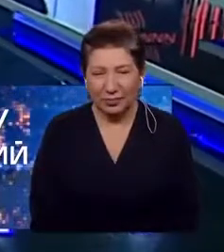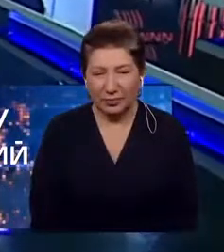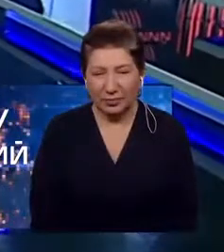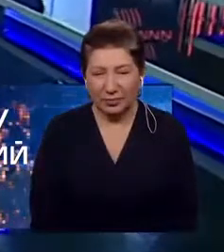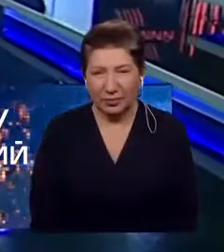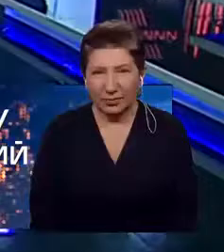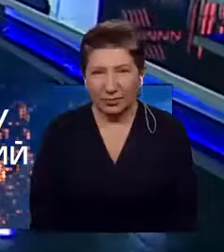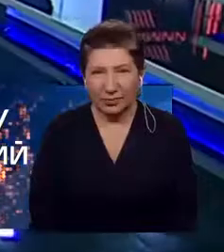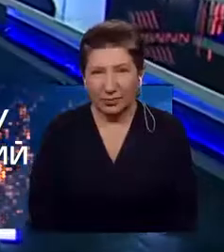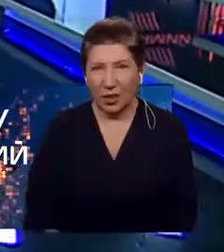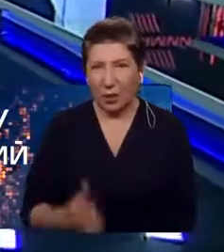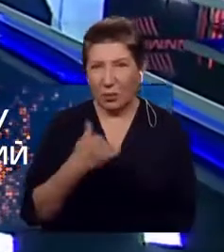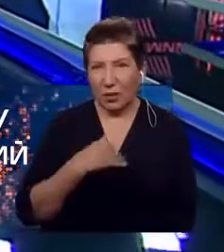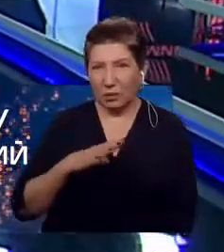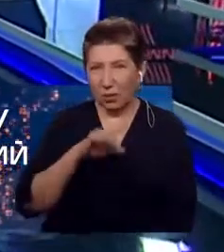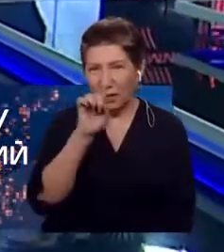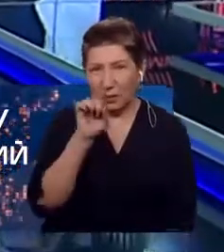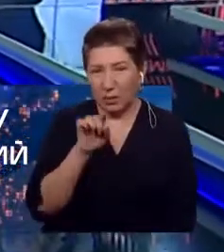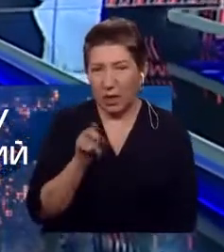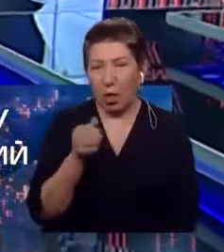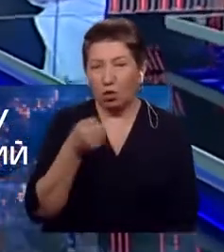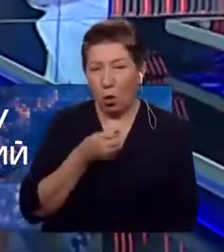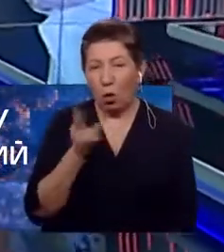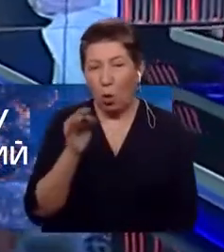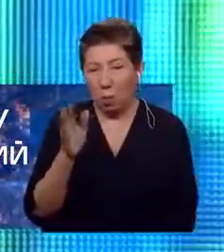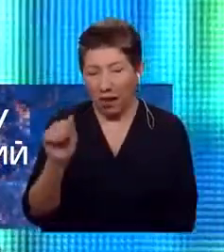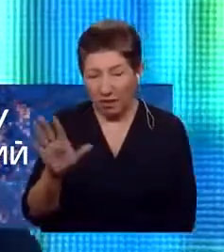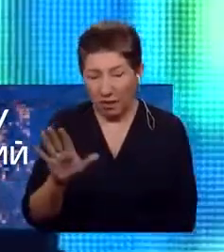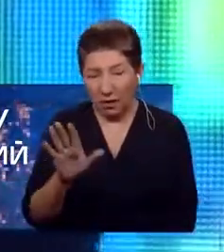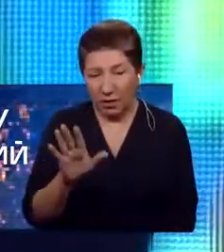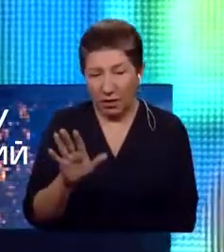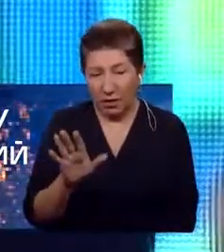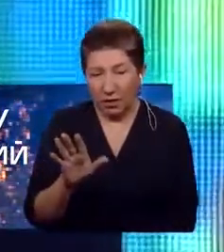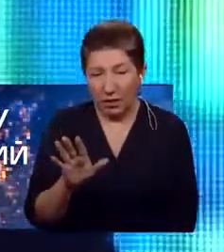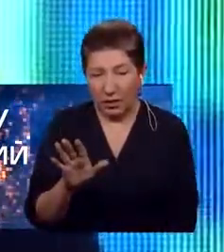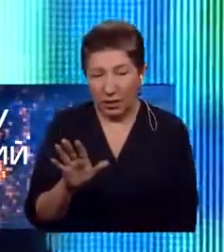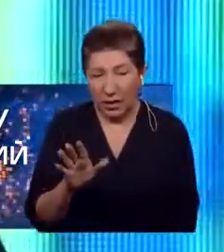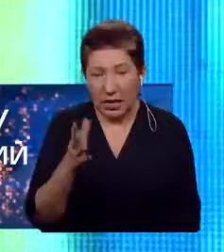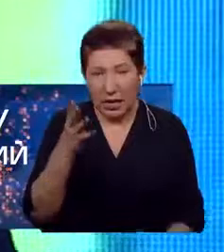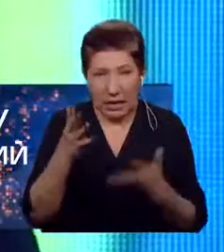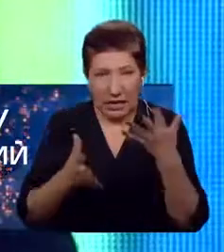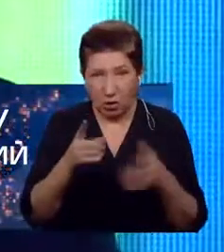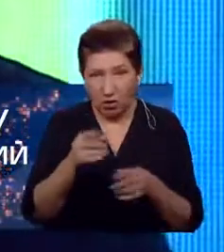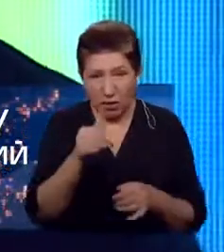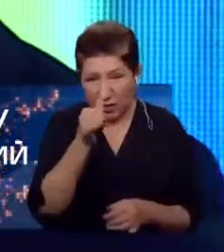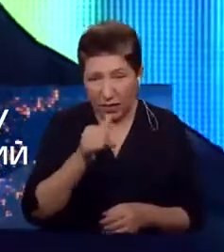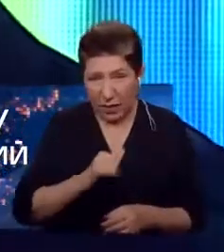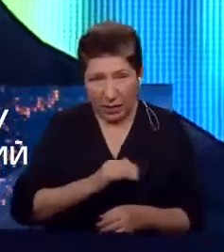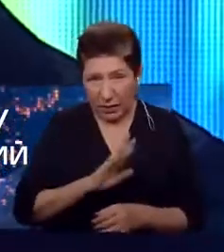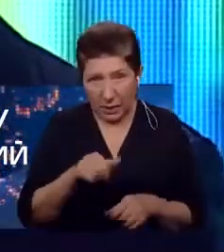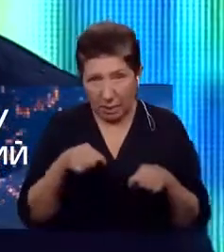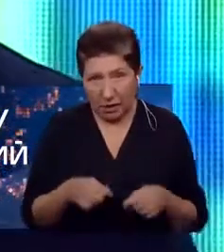Ну, у мене насправді були запитання до Коболєва. Зараз будуть. Чекайте, ви скажете. Можна, якщо ви не дасте мені право